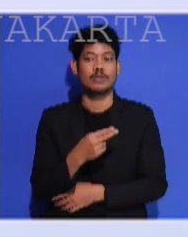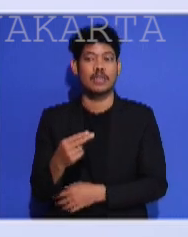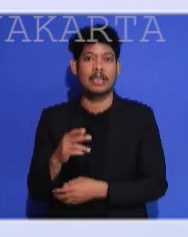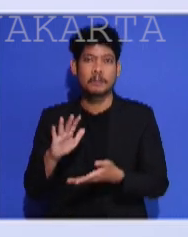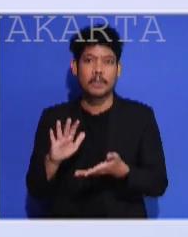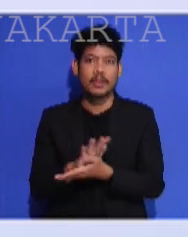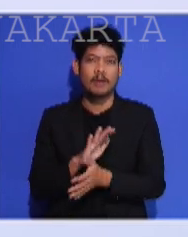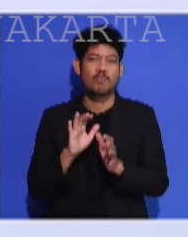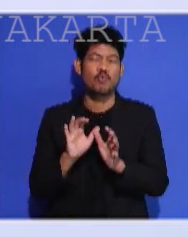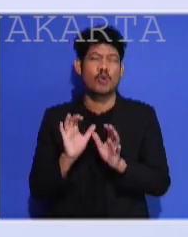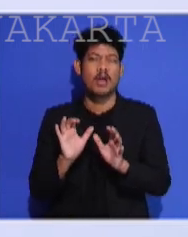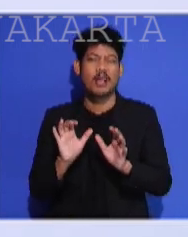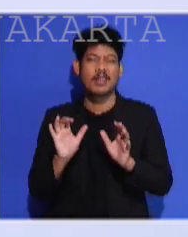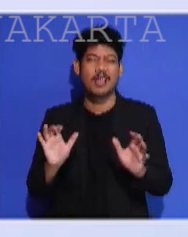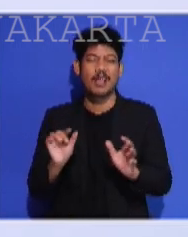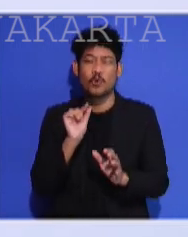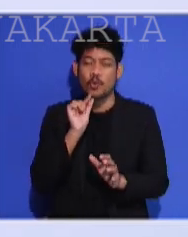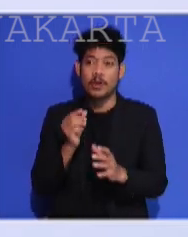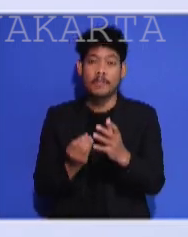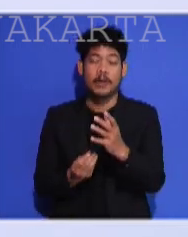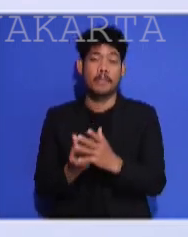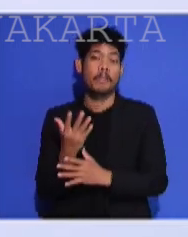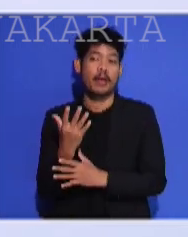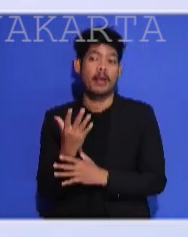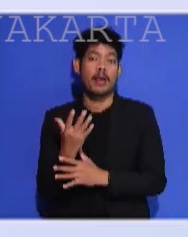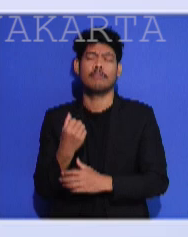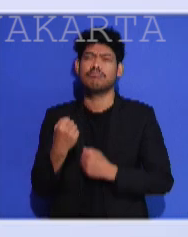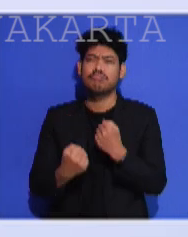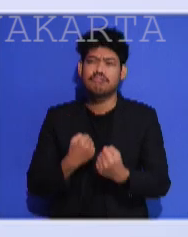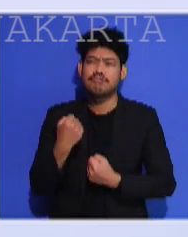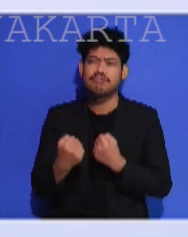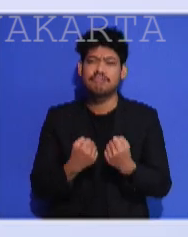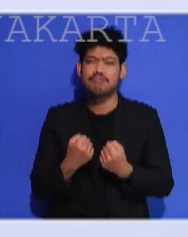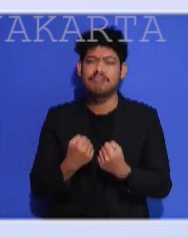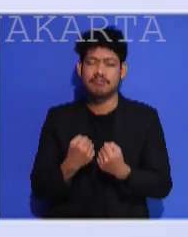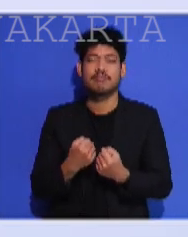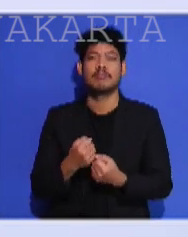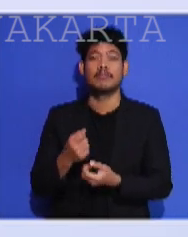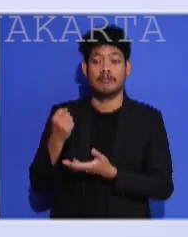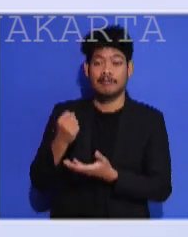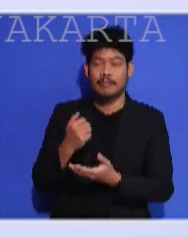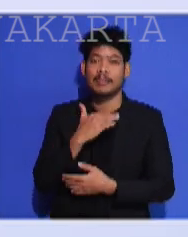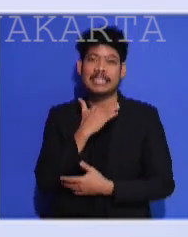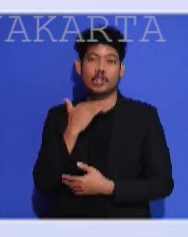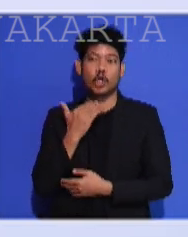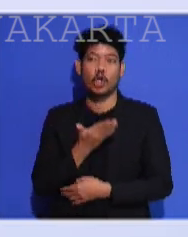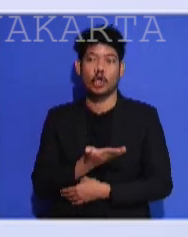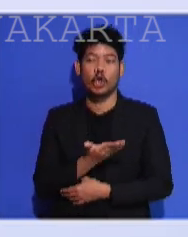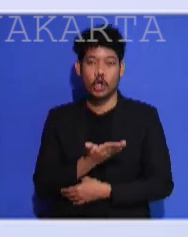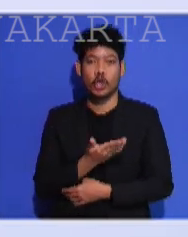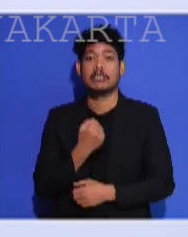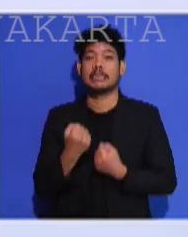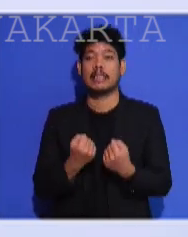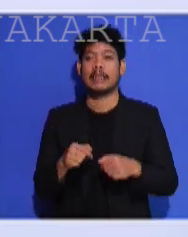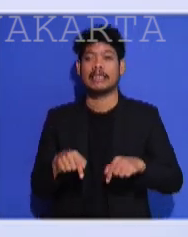besar dalam perkembangan industri dana pensiun ked depan industri ini mencatatkan pertumbuhan